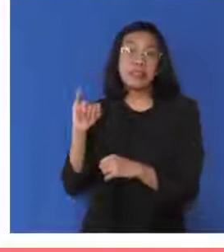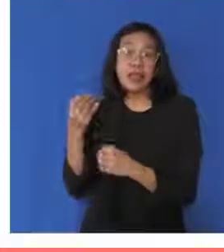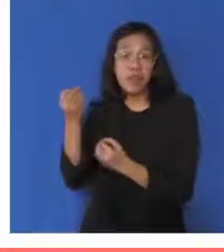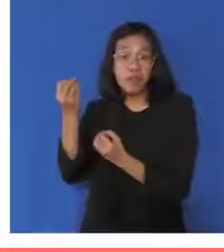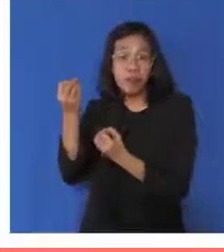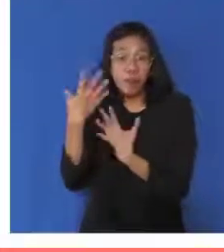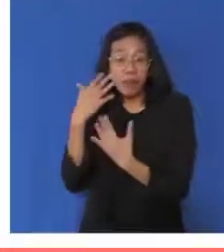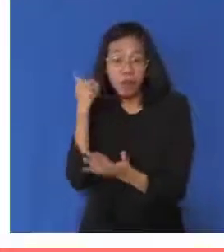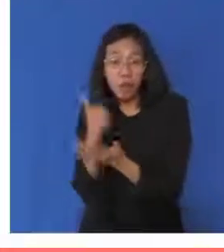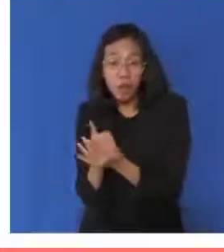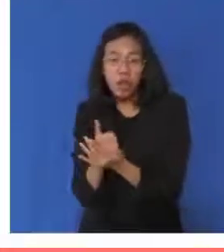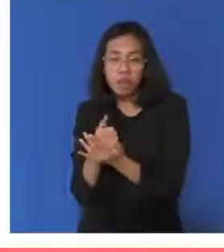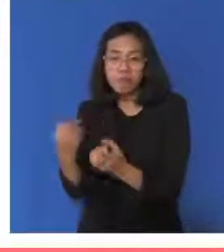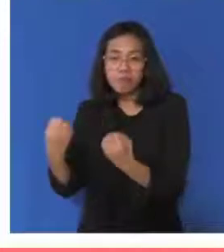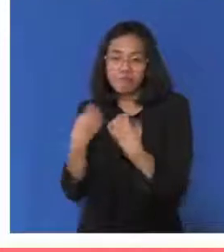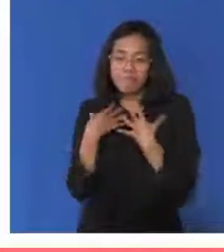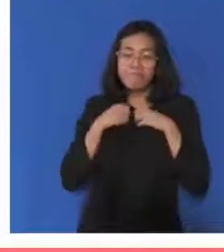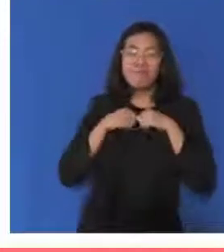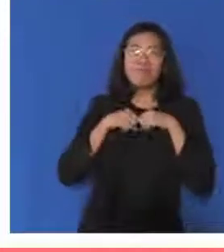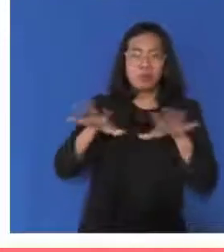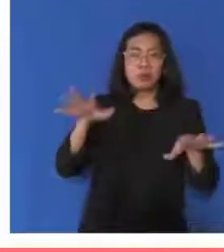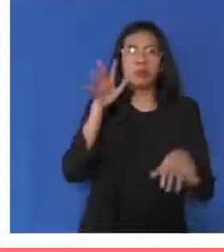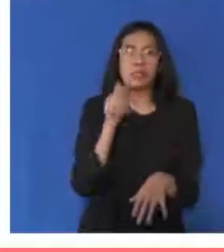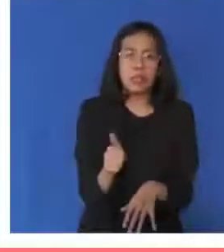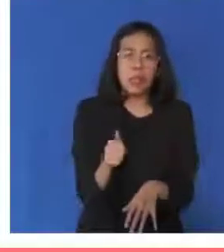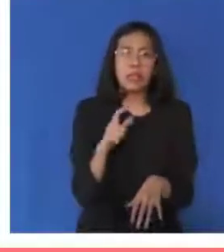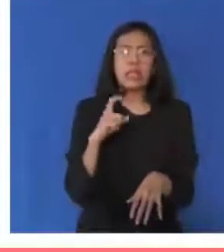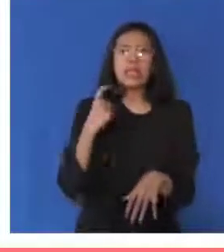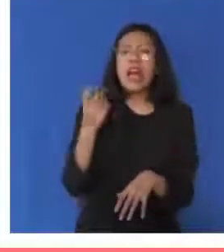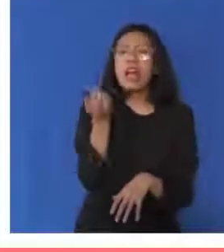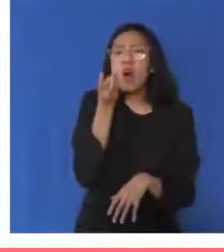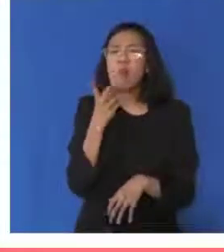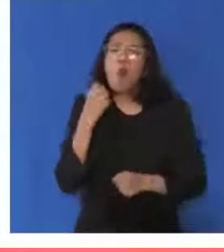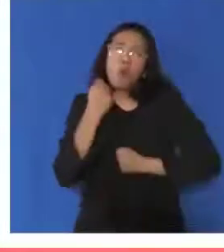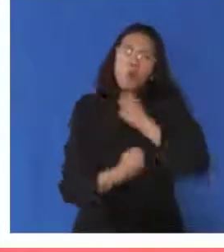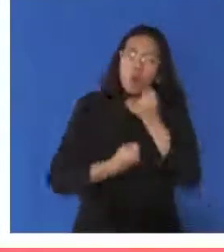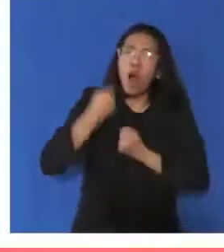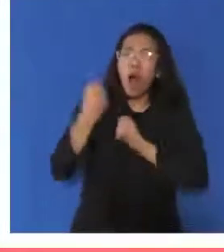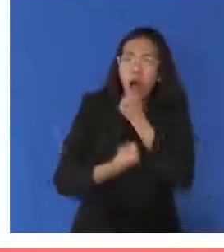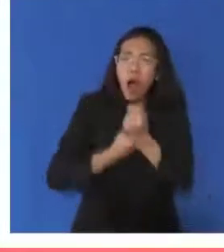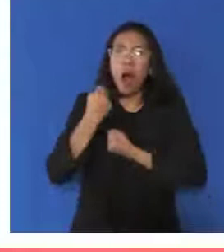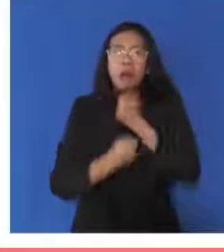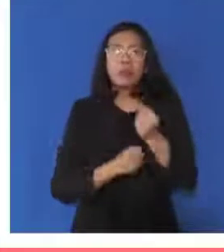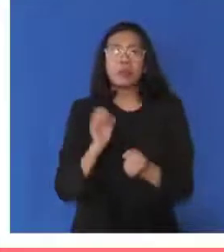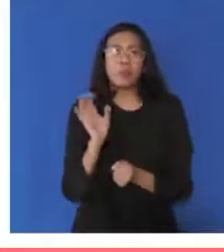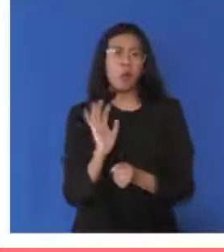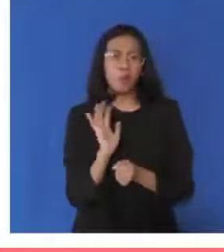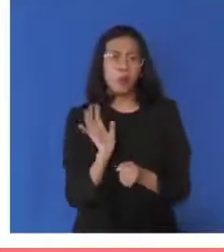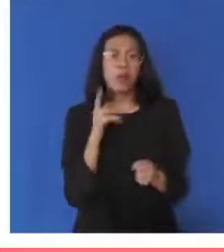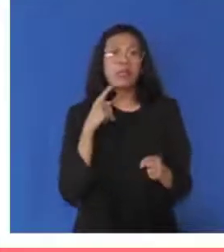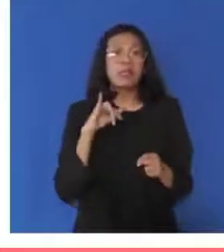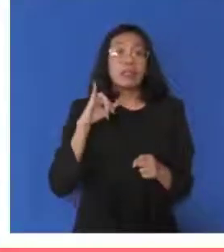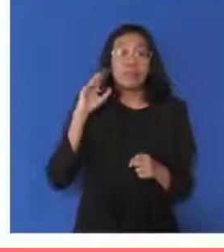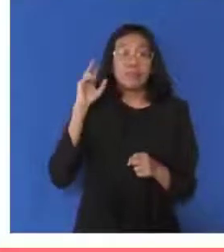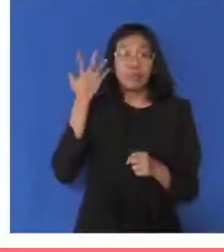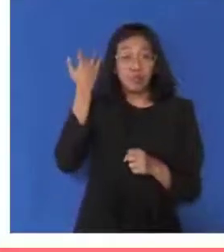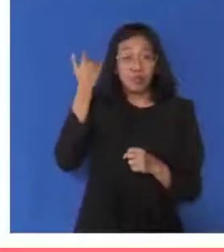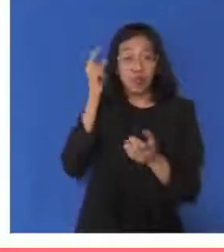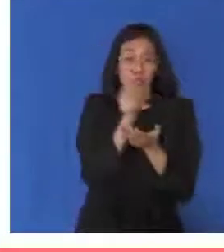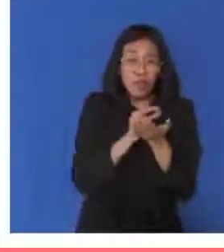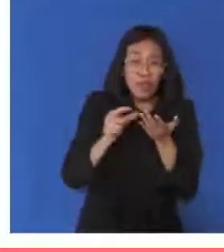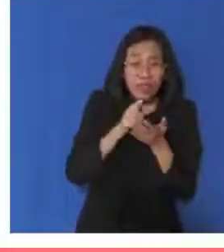sebenarnya terjadi tersebar gitu jadi dan itu juga ternyata mudah gak perlu ever terlalu gede karena ada penelitian di universitas di Amerika